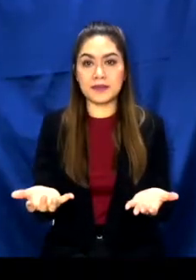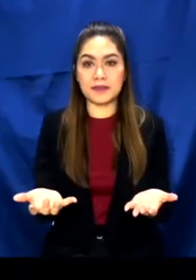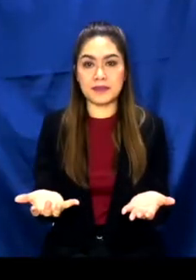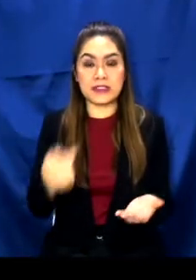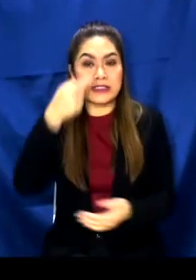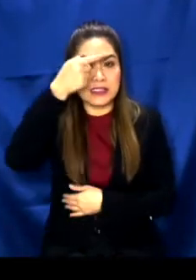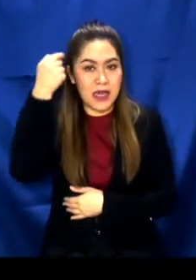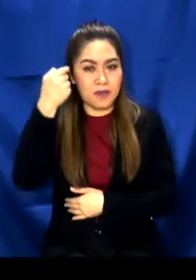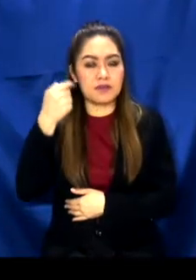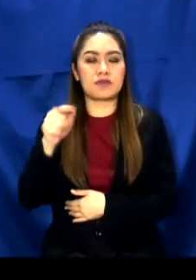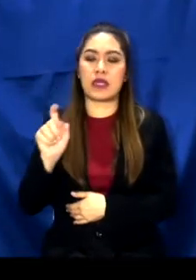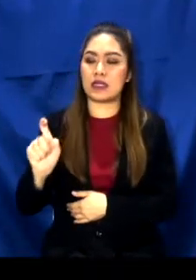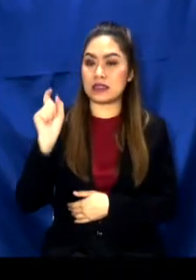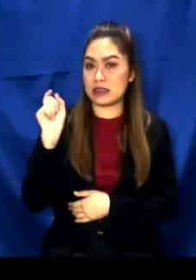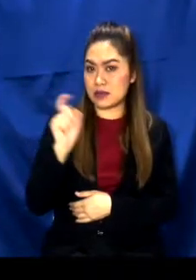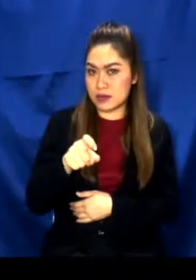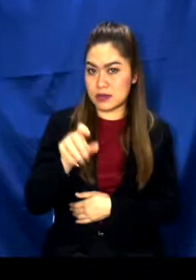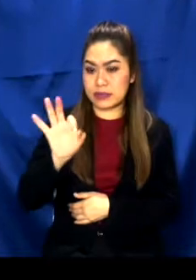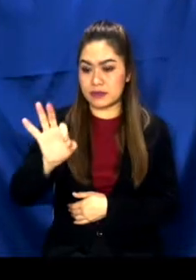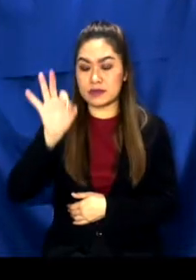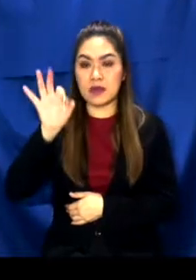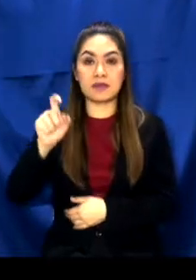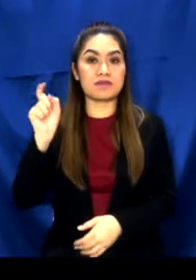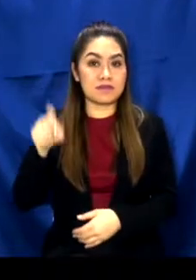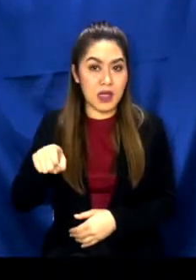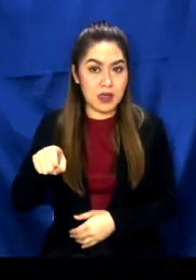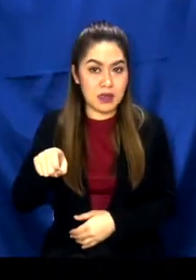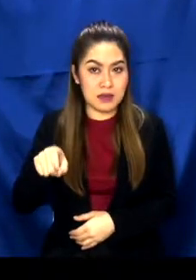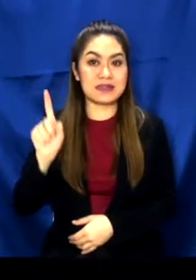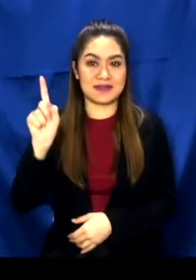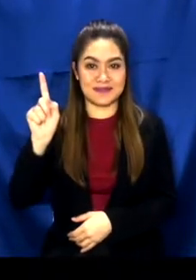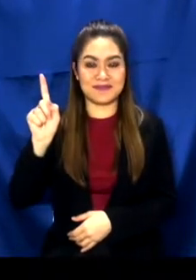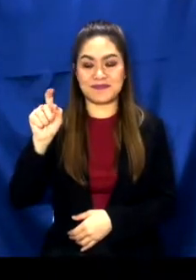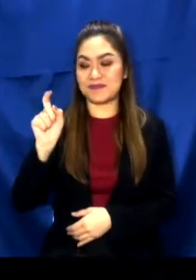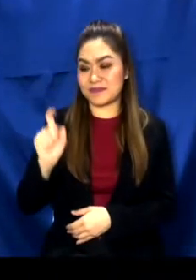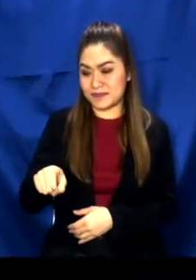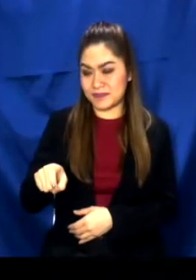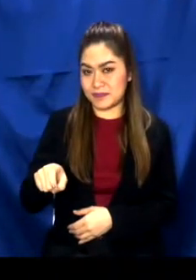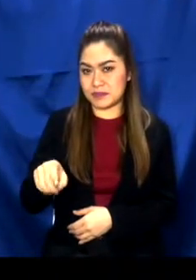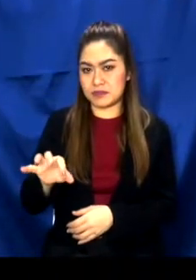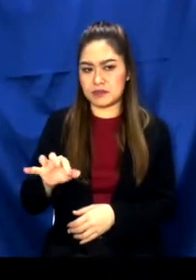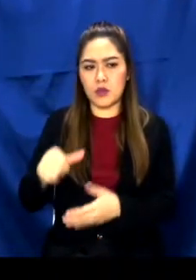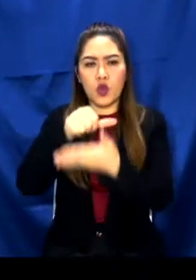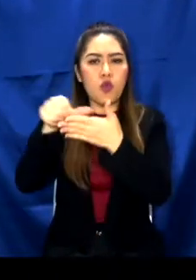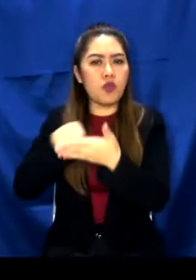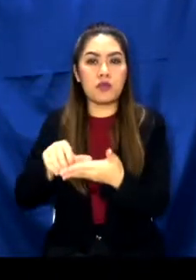ดำทุกครั้งเพื่อจะเลือกวัตถุนั้นนะคะแล้วก็คลิกหนึ่งทีพวกนี้เราไม่ใช้เราก็ลบทิ้ง